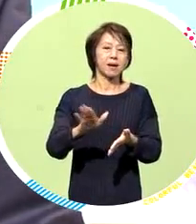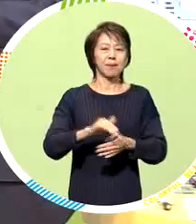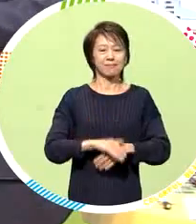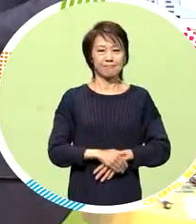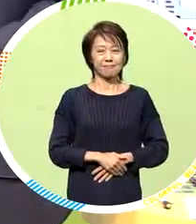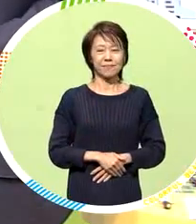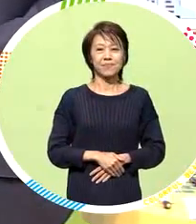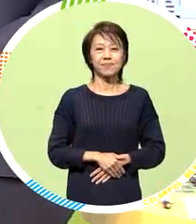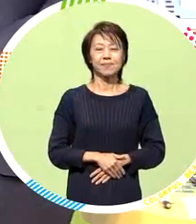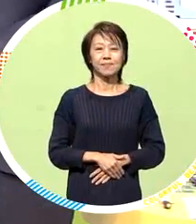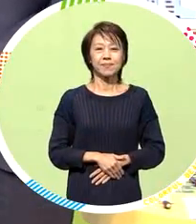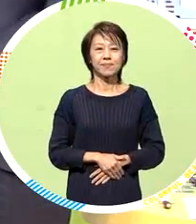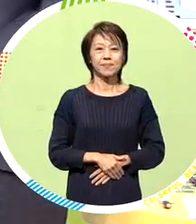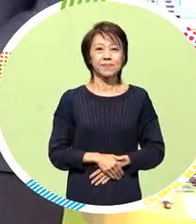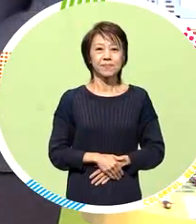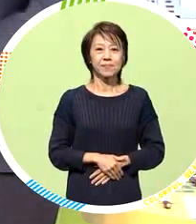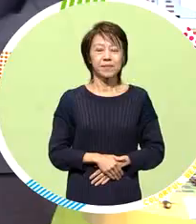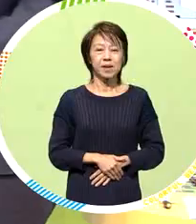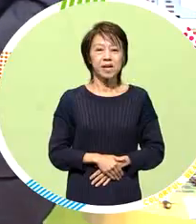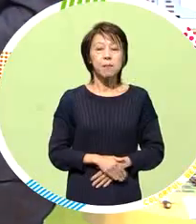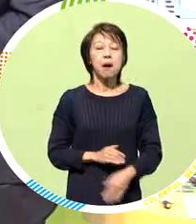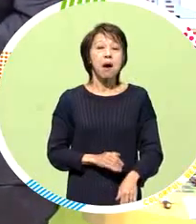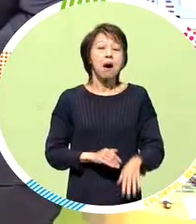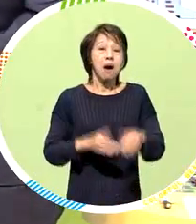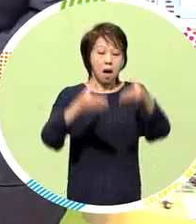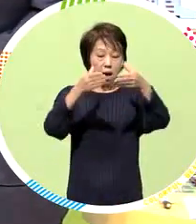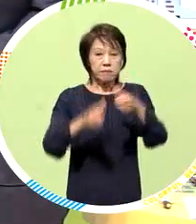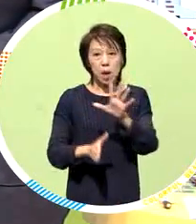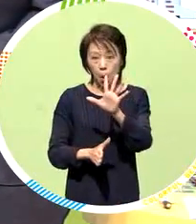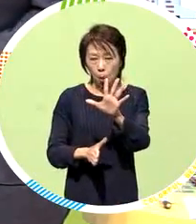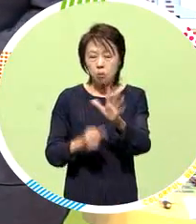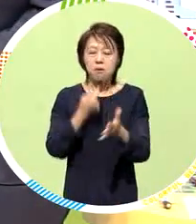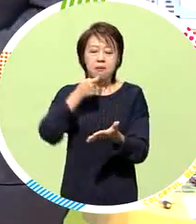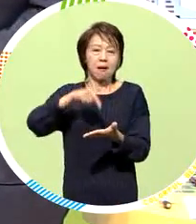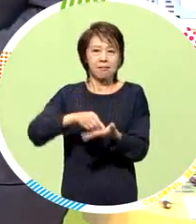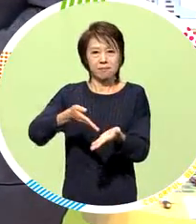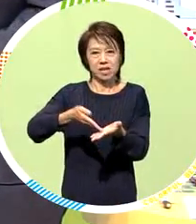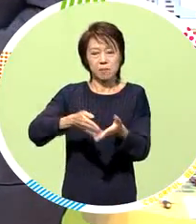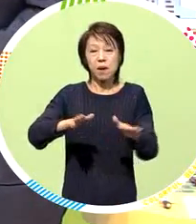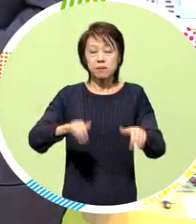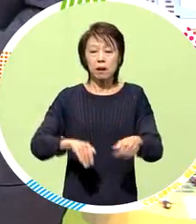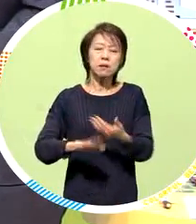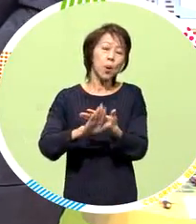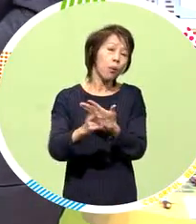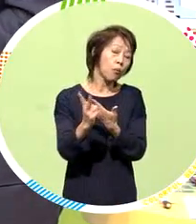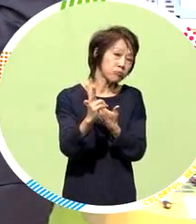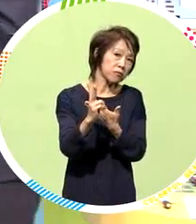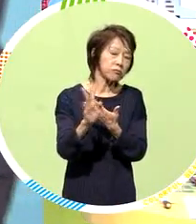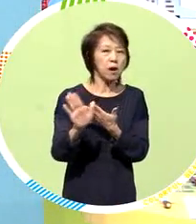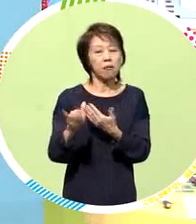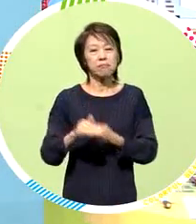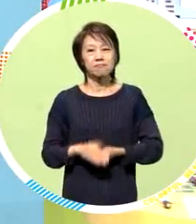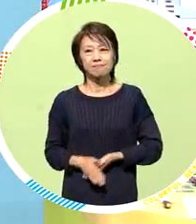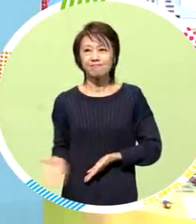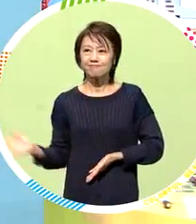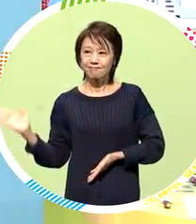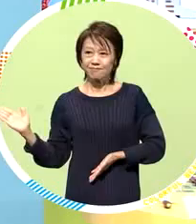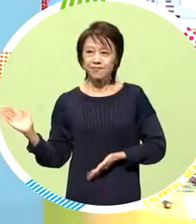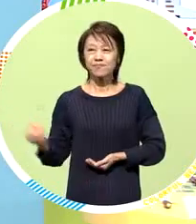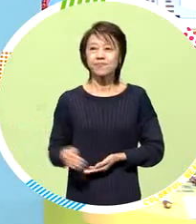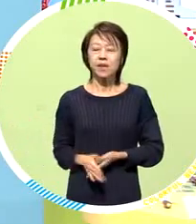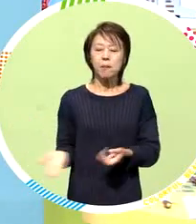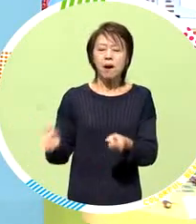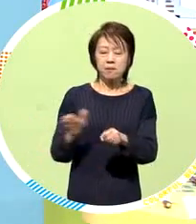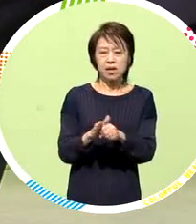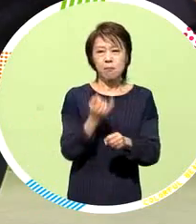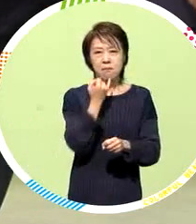here そして今5本の柱ちょっと簡単説明していただいたんですが一番下に2つあるんですよねこれちょっとねまぁこんなか入れ